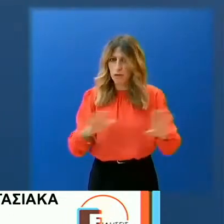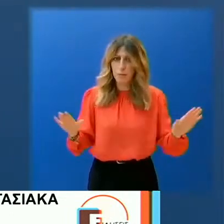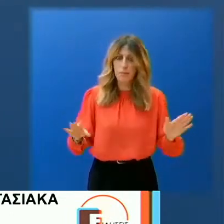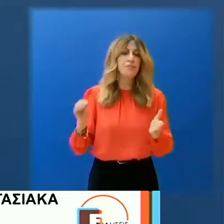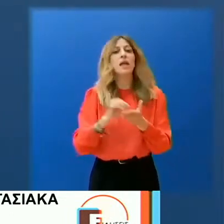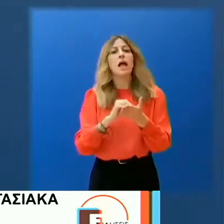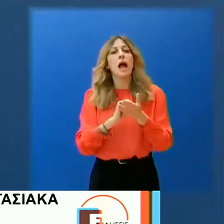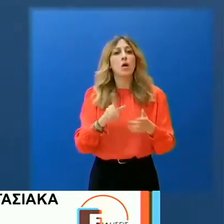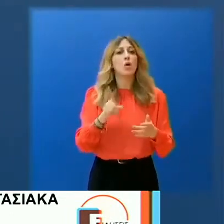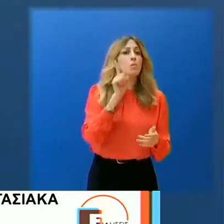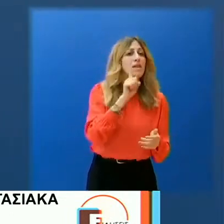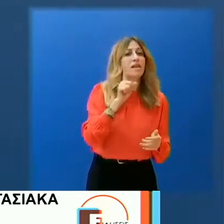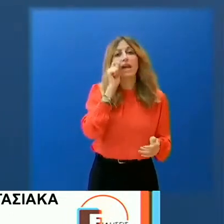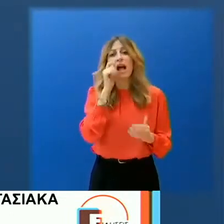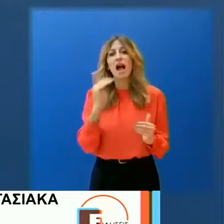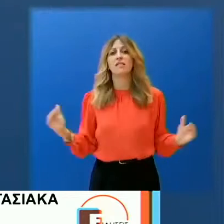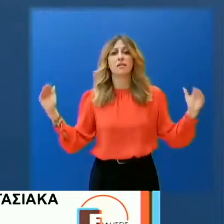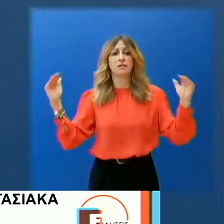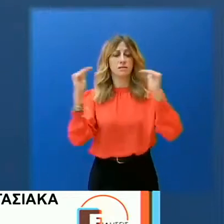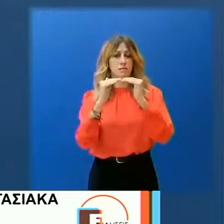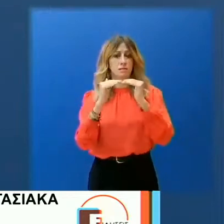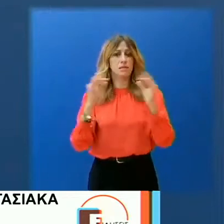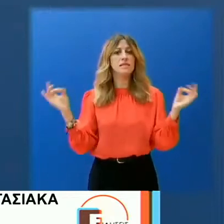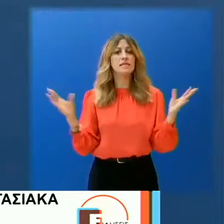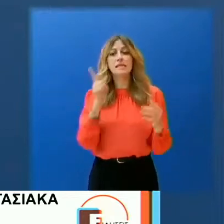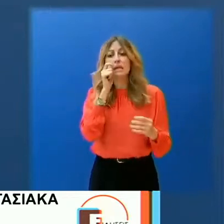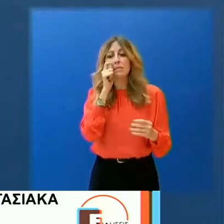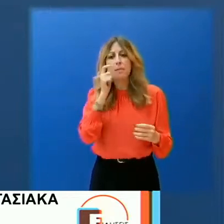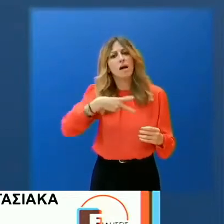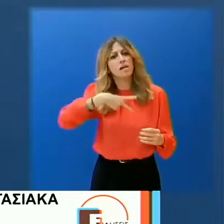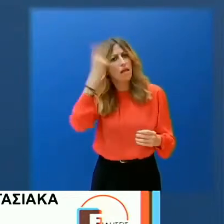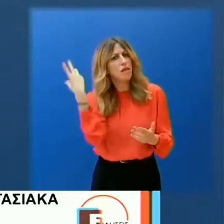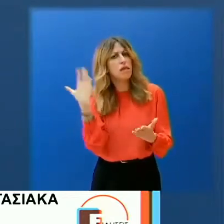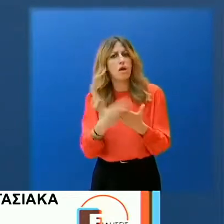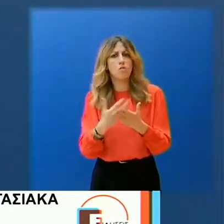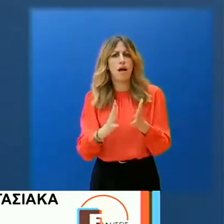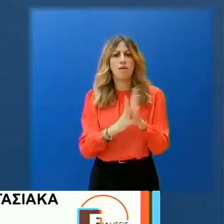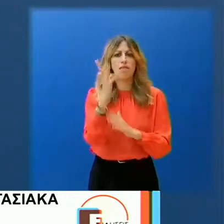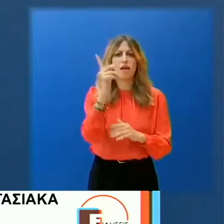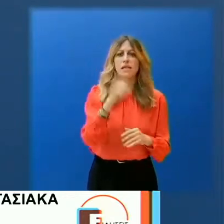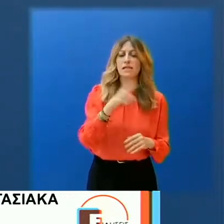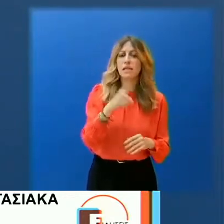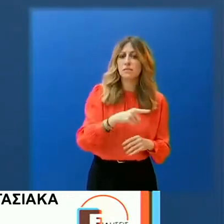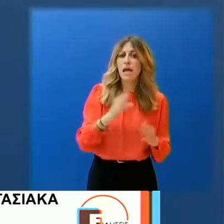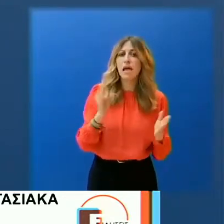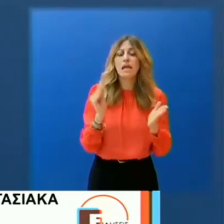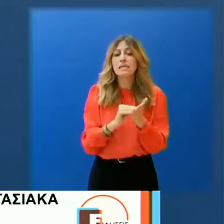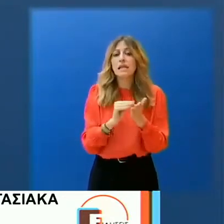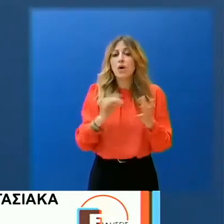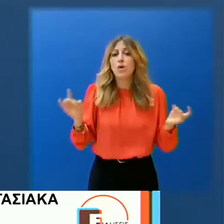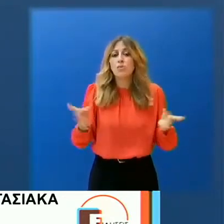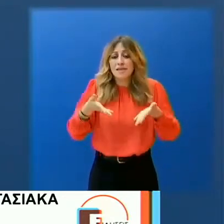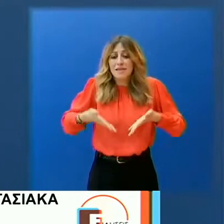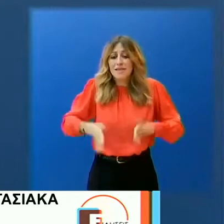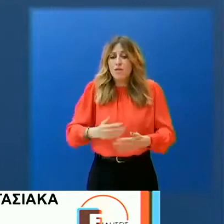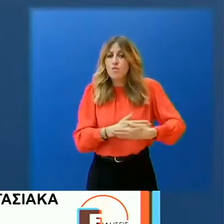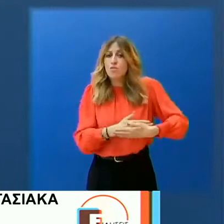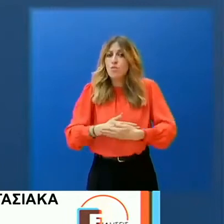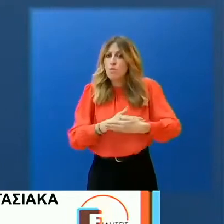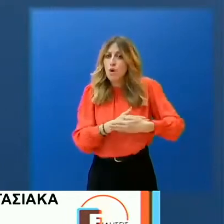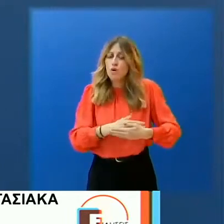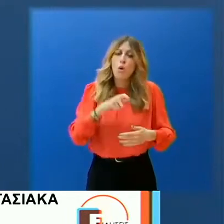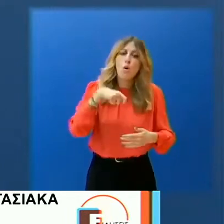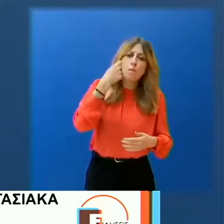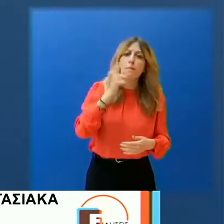ημερών, γονικής άδειας 4 μηνών για κάθε γονέα, με επιδότηση από τον ΟΑΕΔ για 2 μήνες, αλλά και δικαιώματος